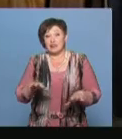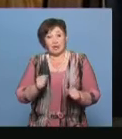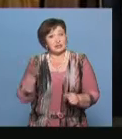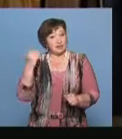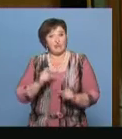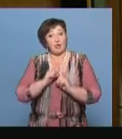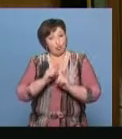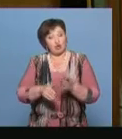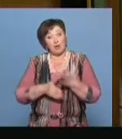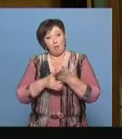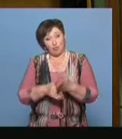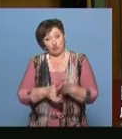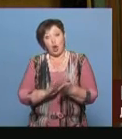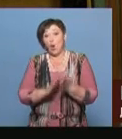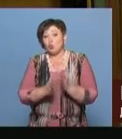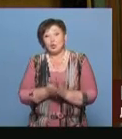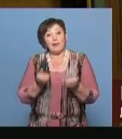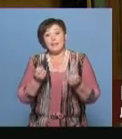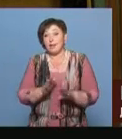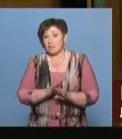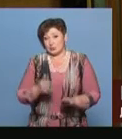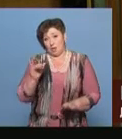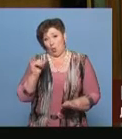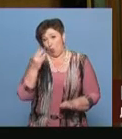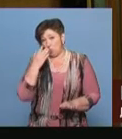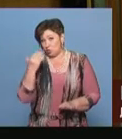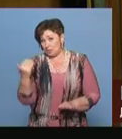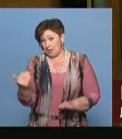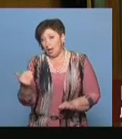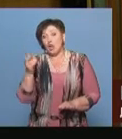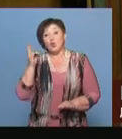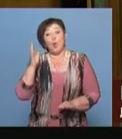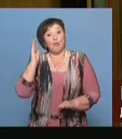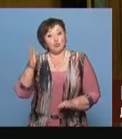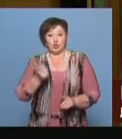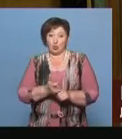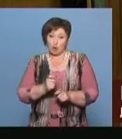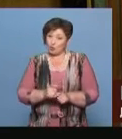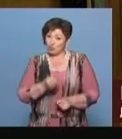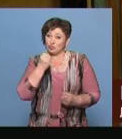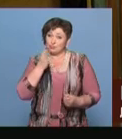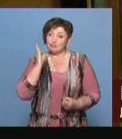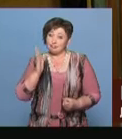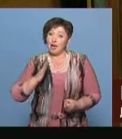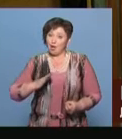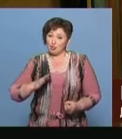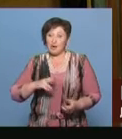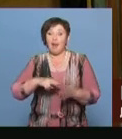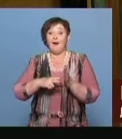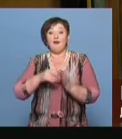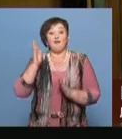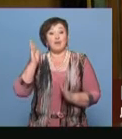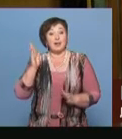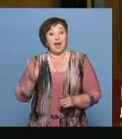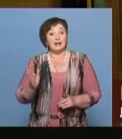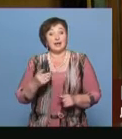пообещали помощь. Условия непростые у музея, но будущее у нас очень хорошее, потому что в планах,